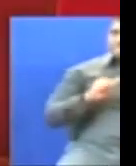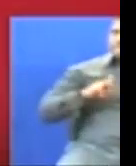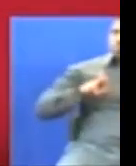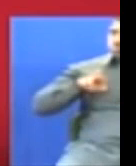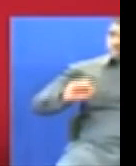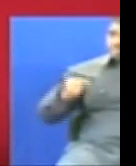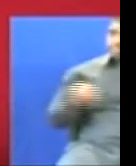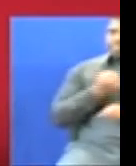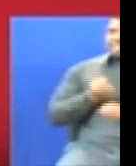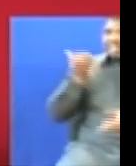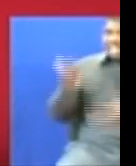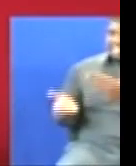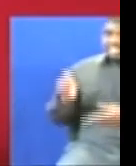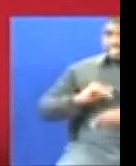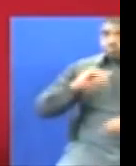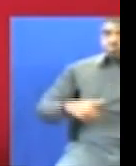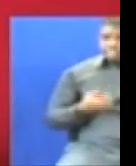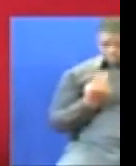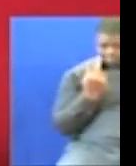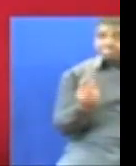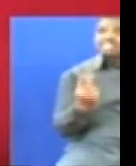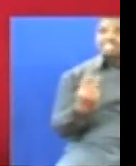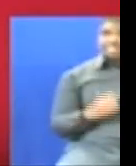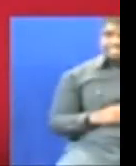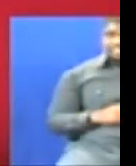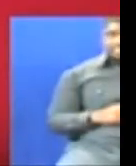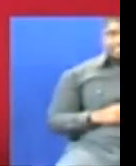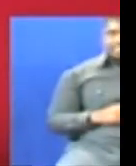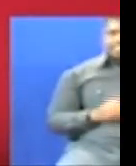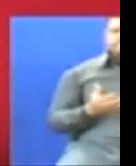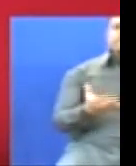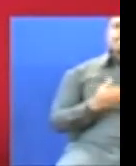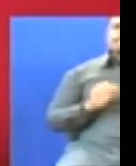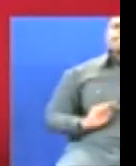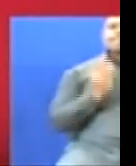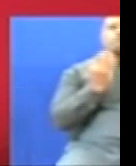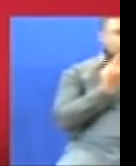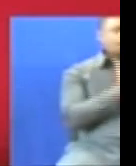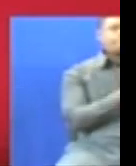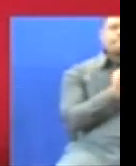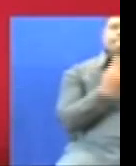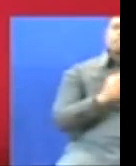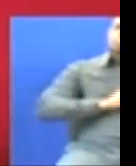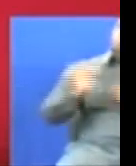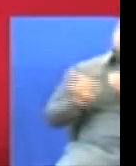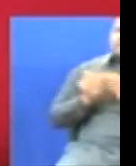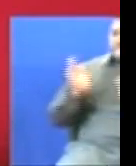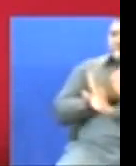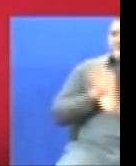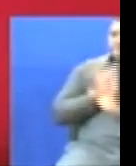tathmini mwezi wa 2 na walikuwa wanahitaji bilioni 53 kurejesha hali ya barabara